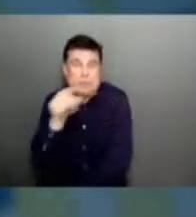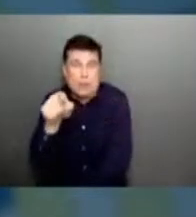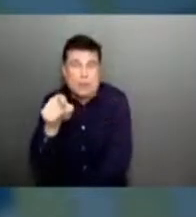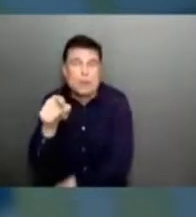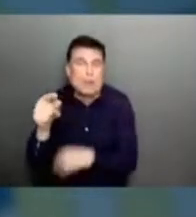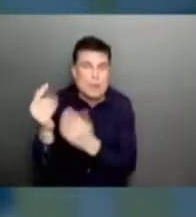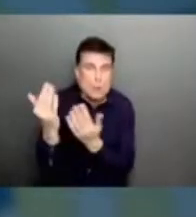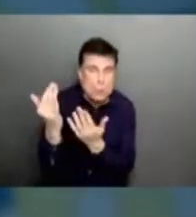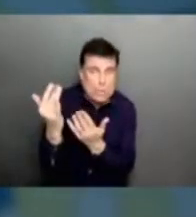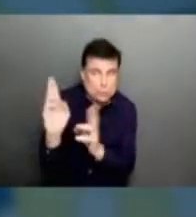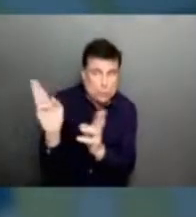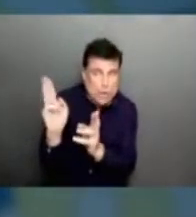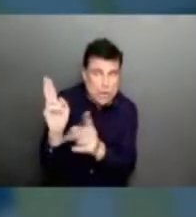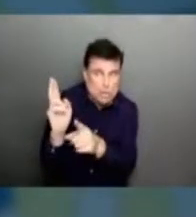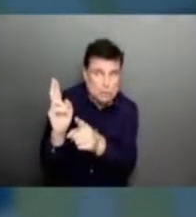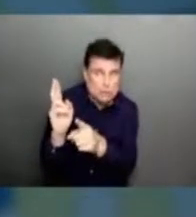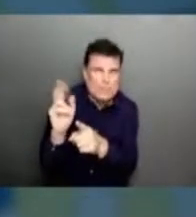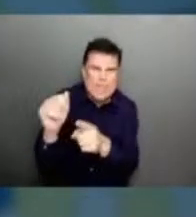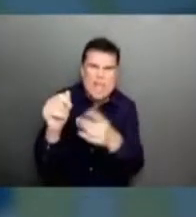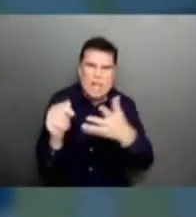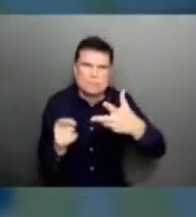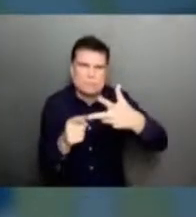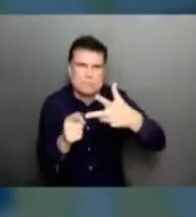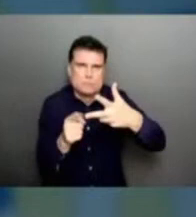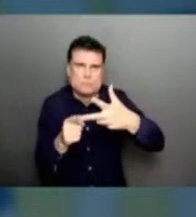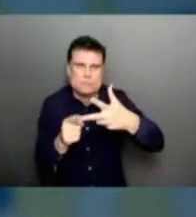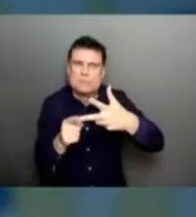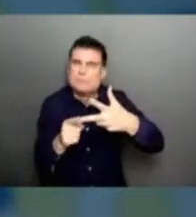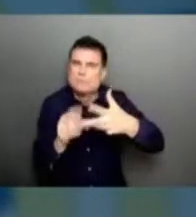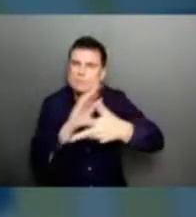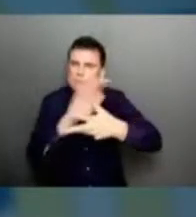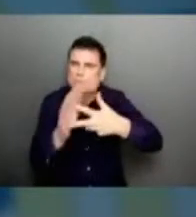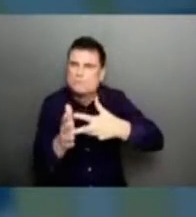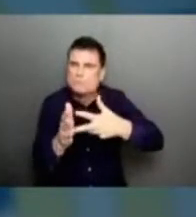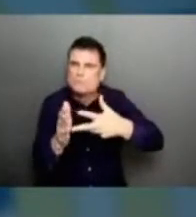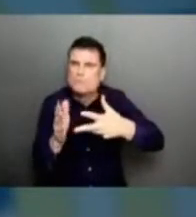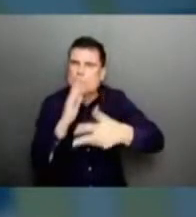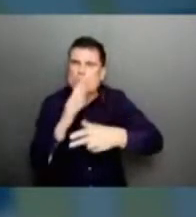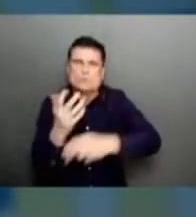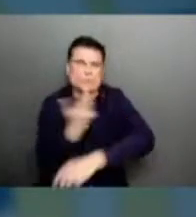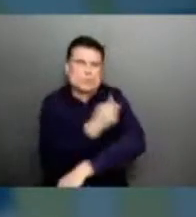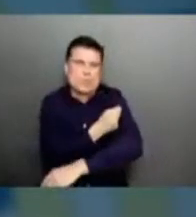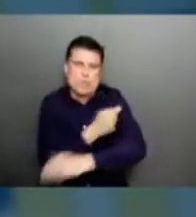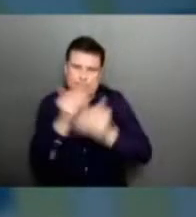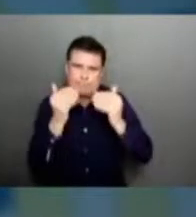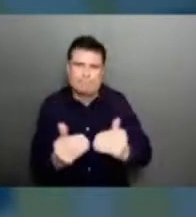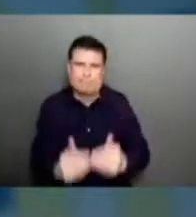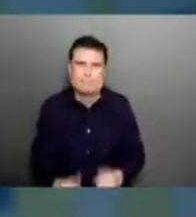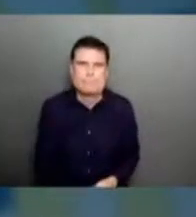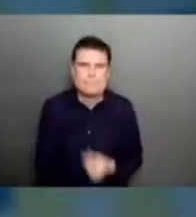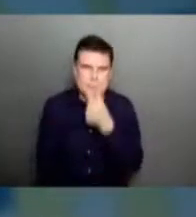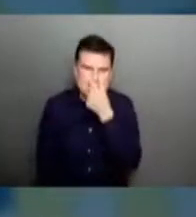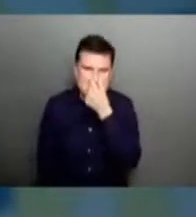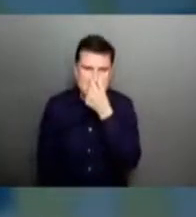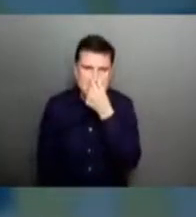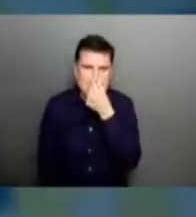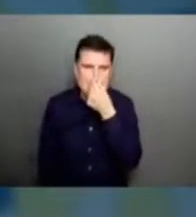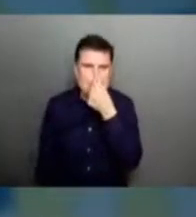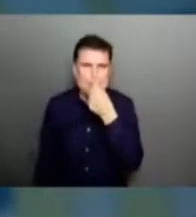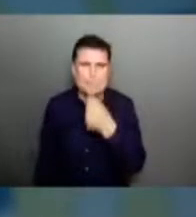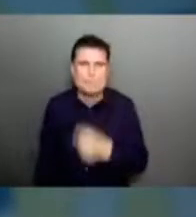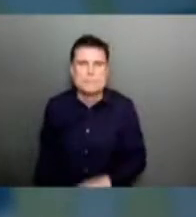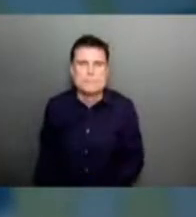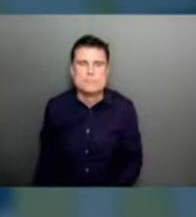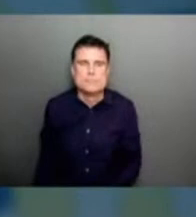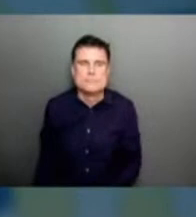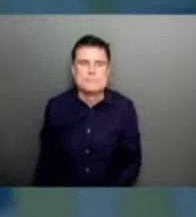stressful next few months. 他们有可能有3万人左右，那么还有偏远地区原住民有2万5千人。这些都是